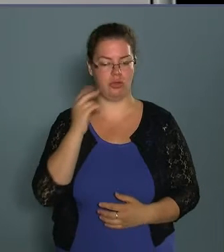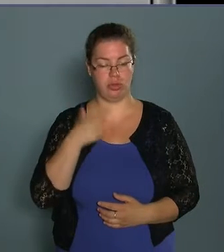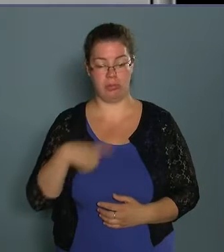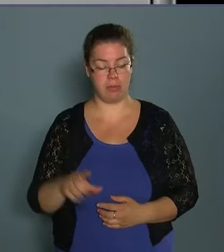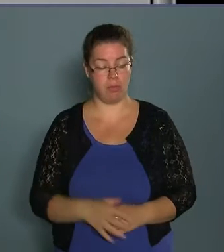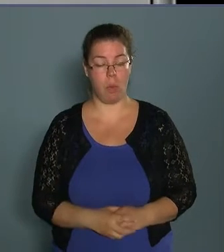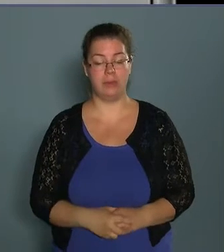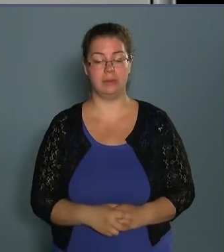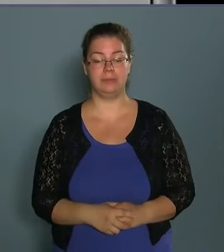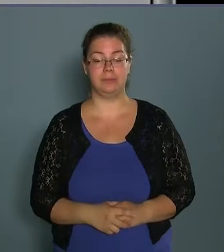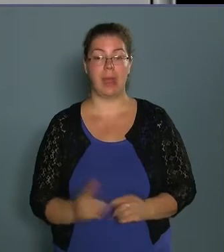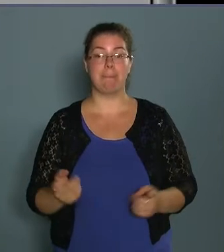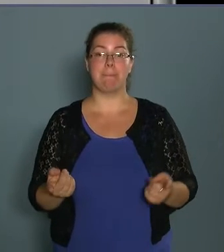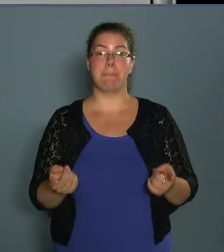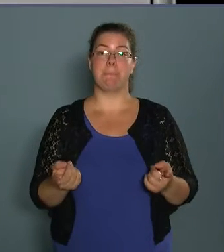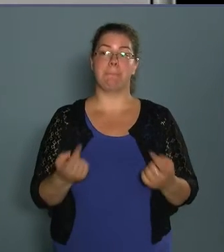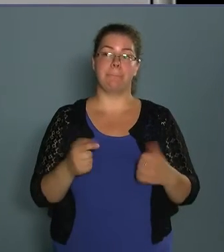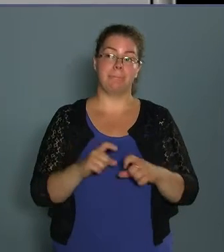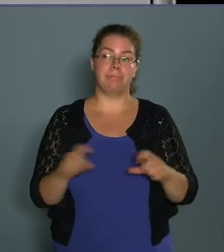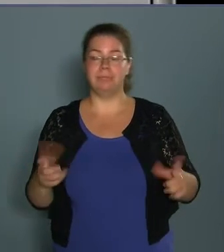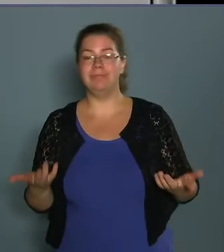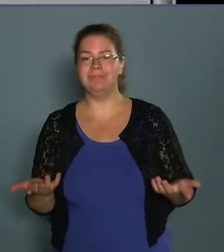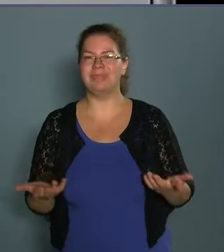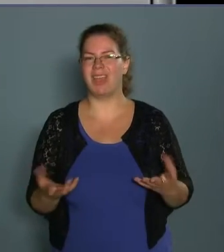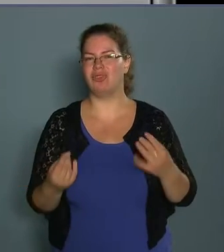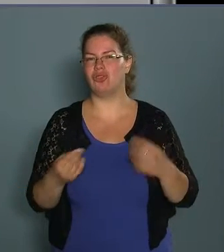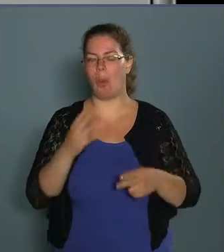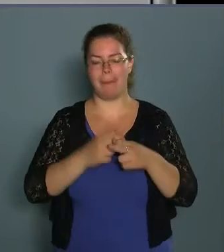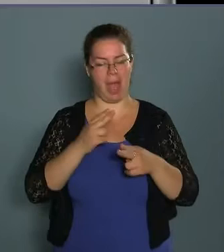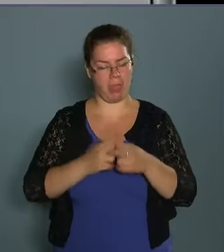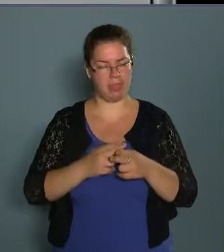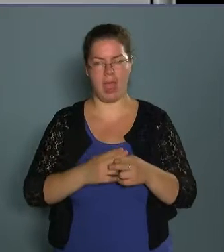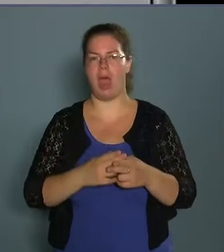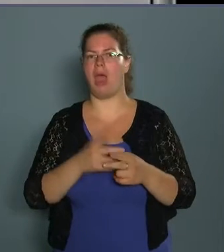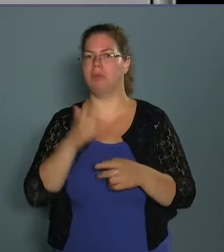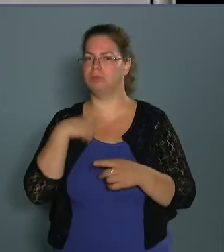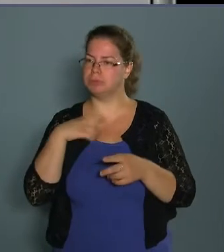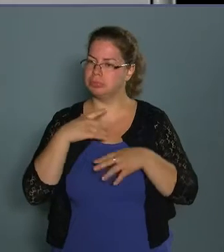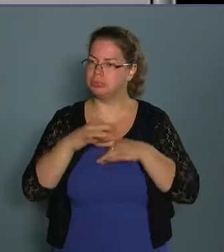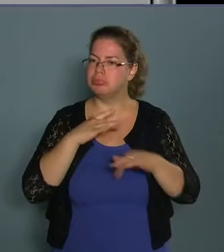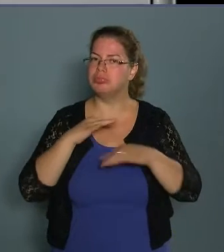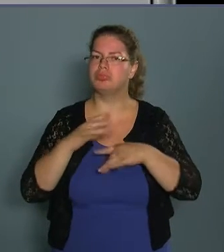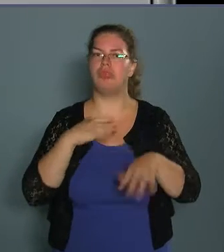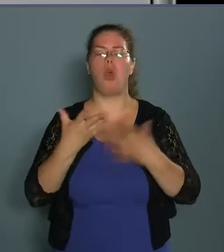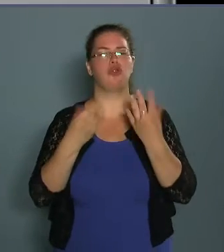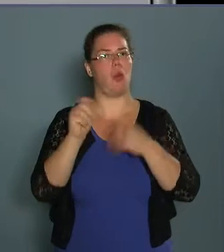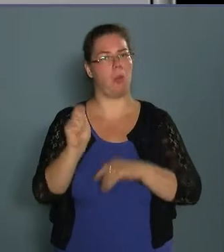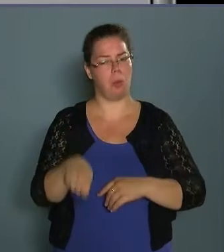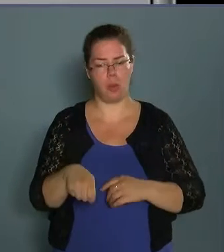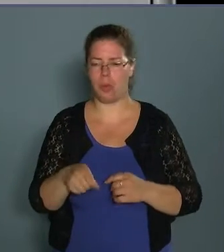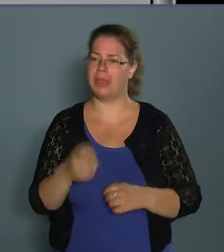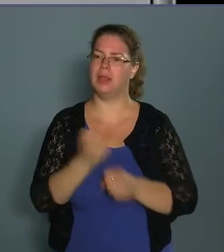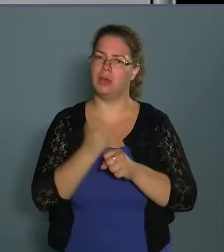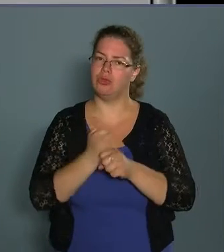volt. Ebből adódóan nagyon sok beteg fordult meg, nagyon sok műtétet